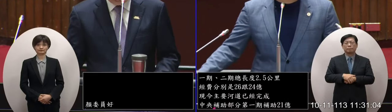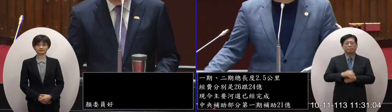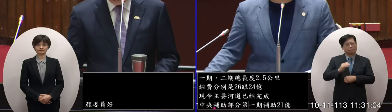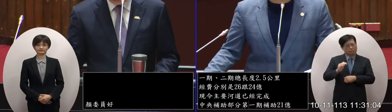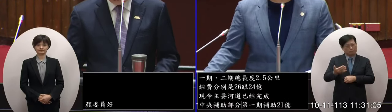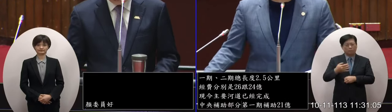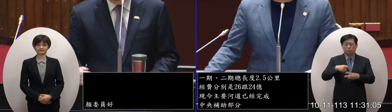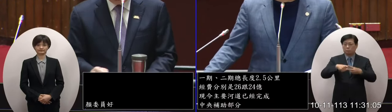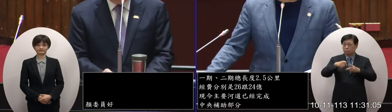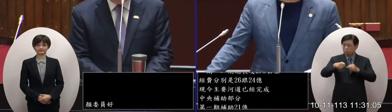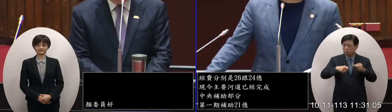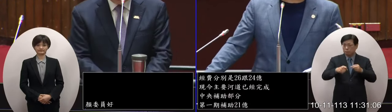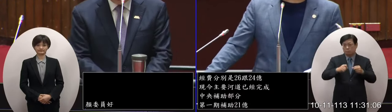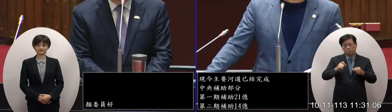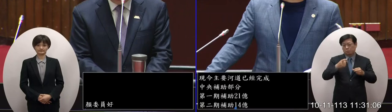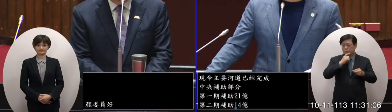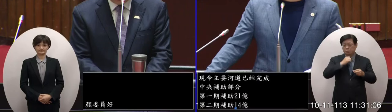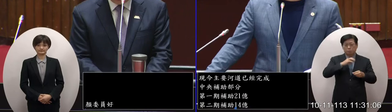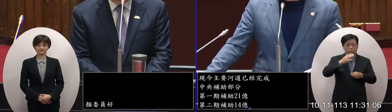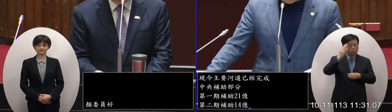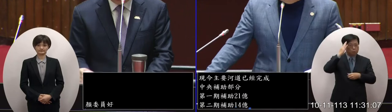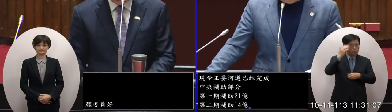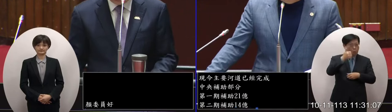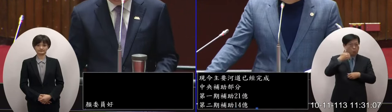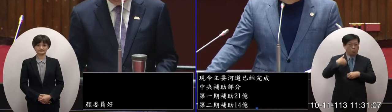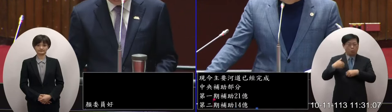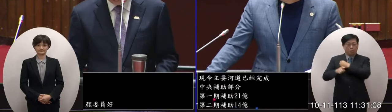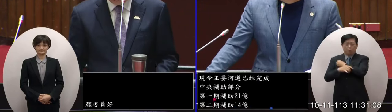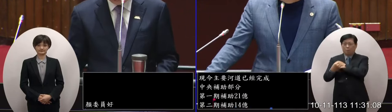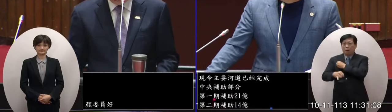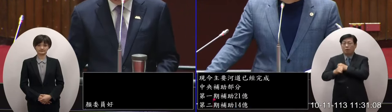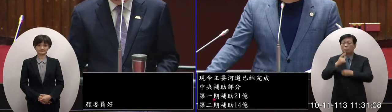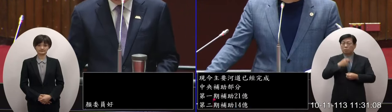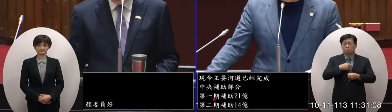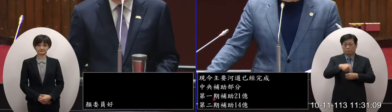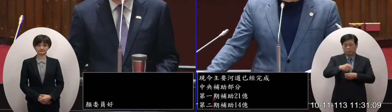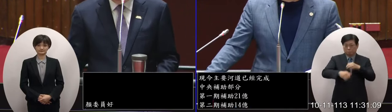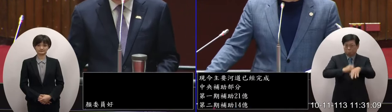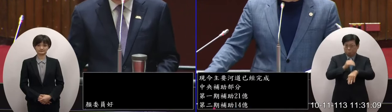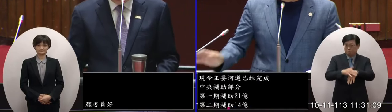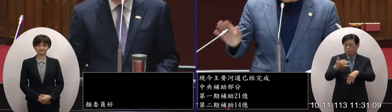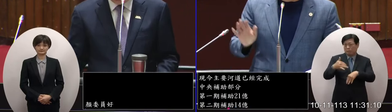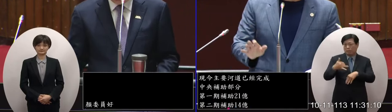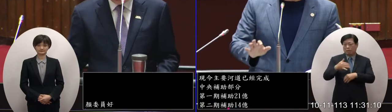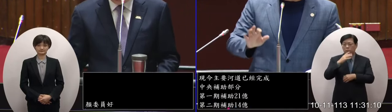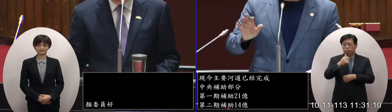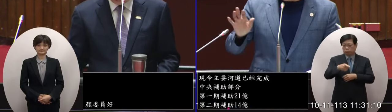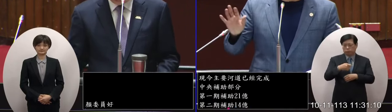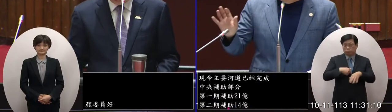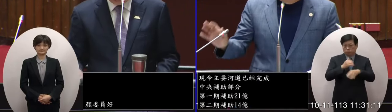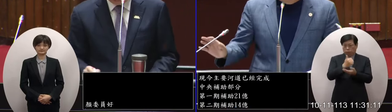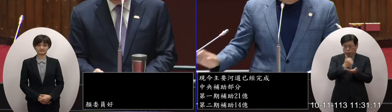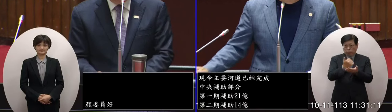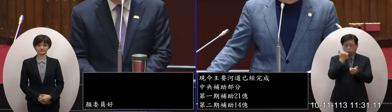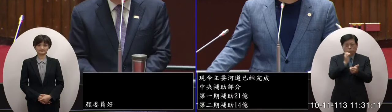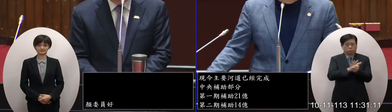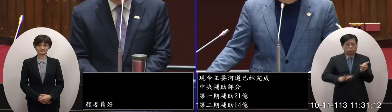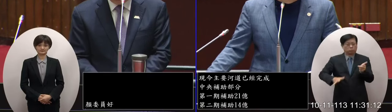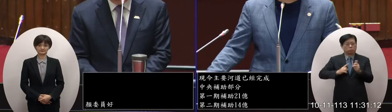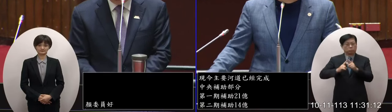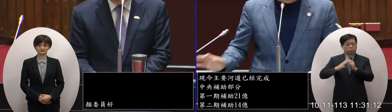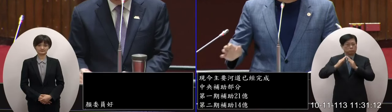但是工程不能虎头蛇尾，因为南山节水沟它的完整性是足以影响整个台中